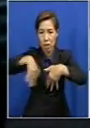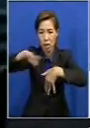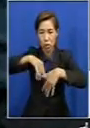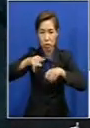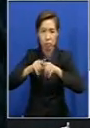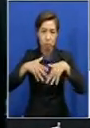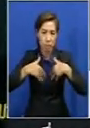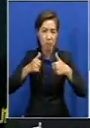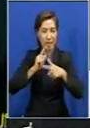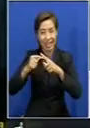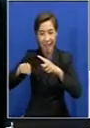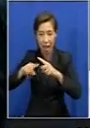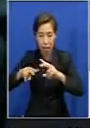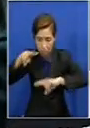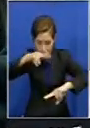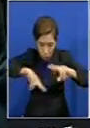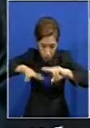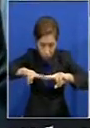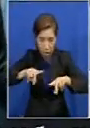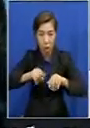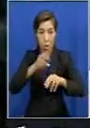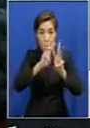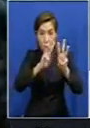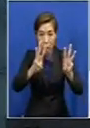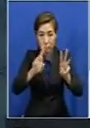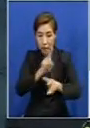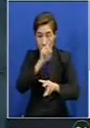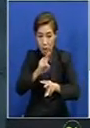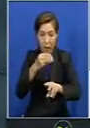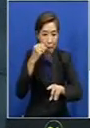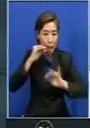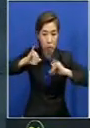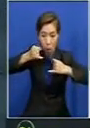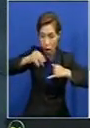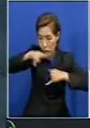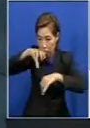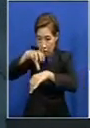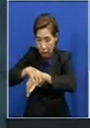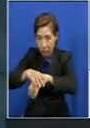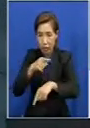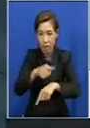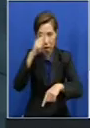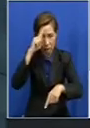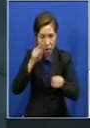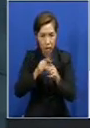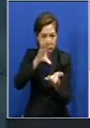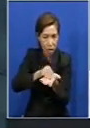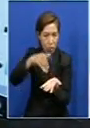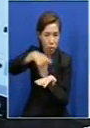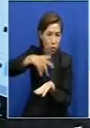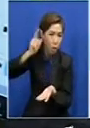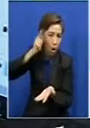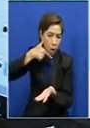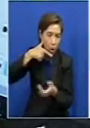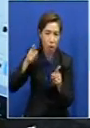Broker ไปตรวจค้นจับกลุ่มบ้านเจ้าของเว็บที่ต้องสงสัยไปตรวจดูที่ตั้งเซิร์ฟเวอร์ call center ของเว็บ